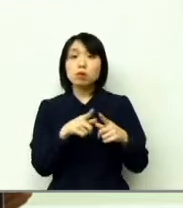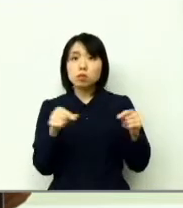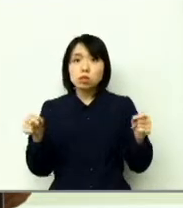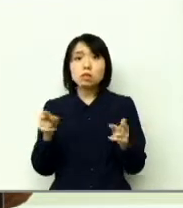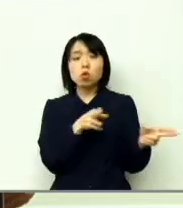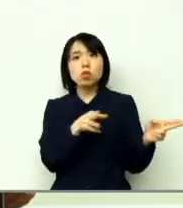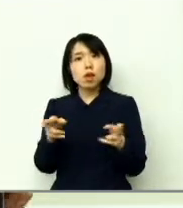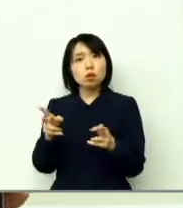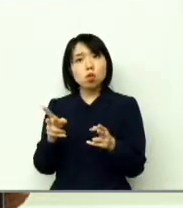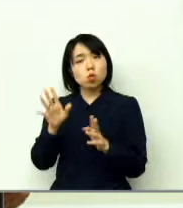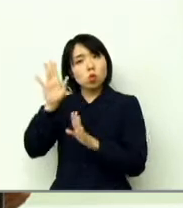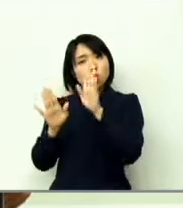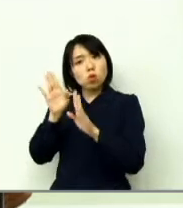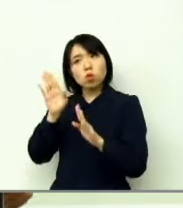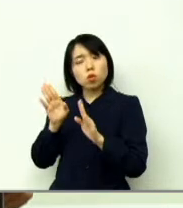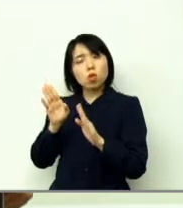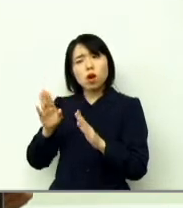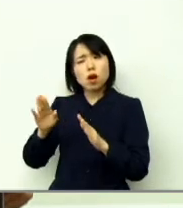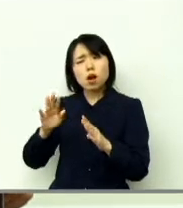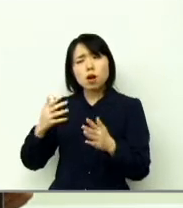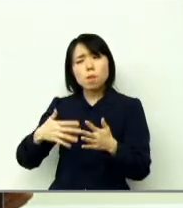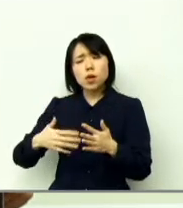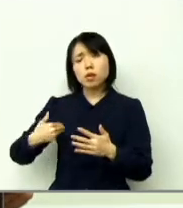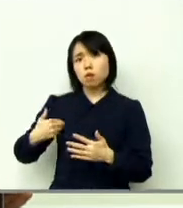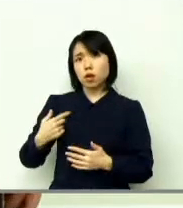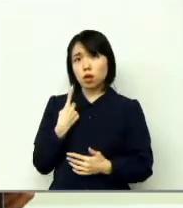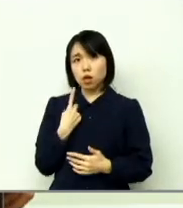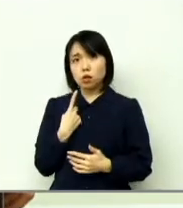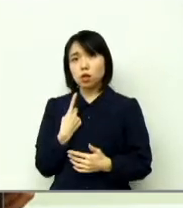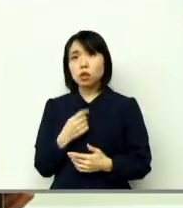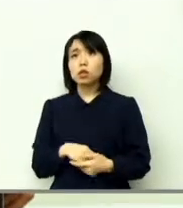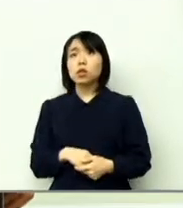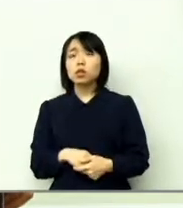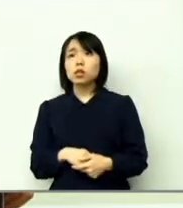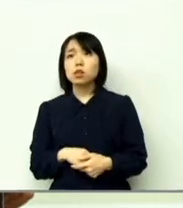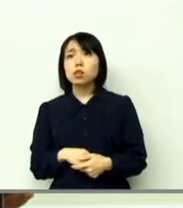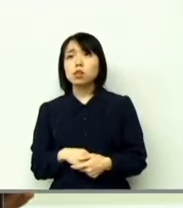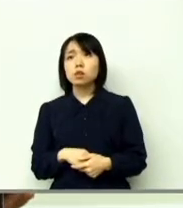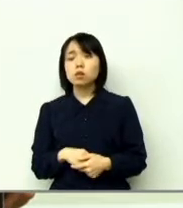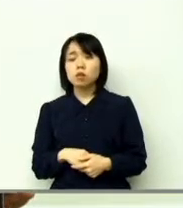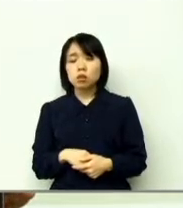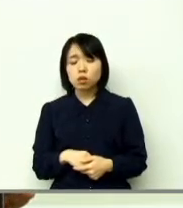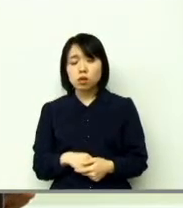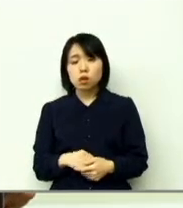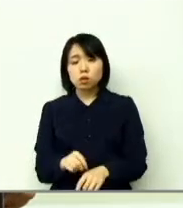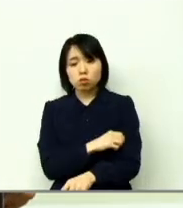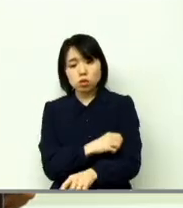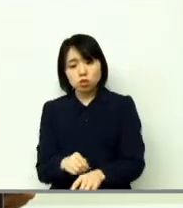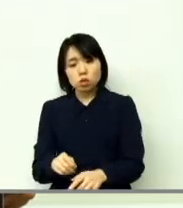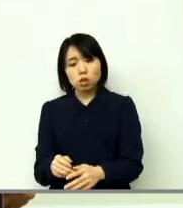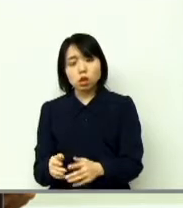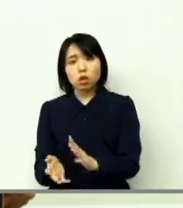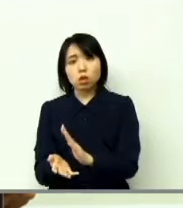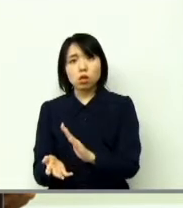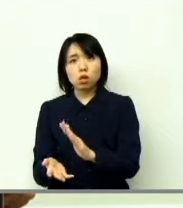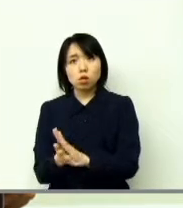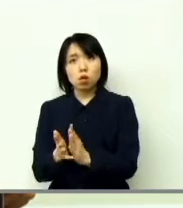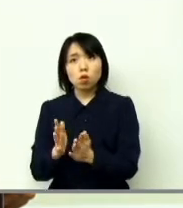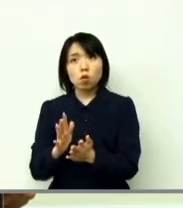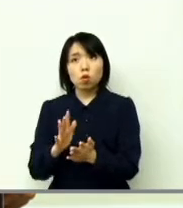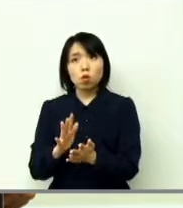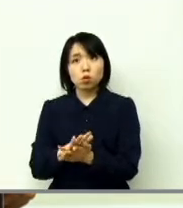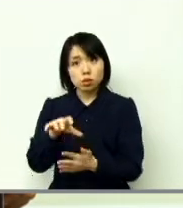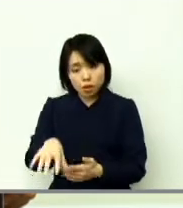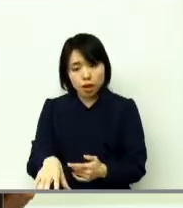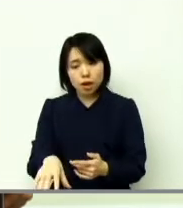今私たちも分かりませんので、そこが例えば特に幼稚園については全額がその無償化され